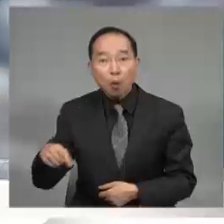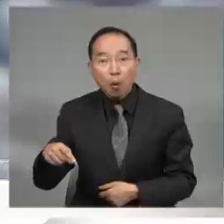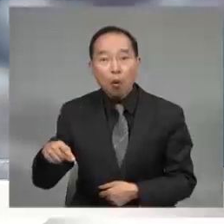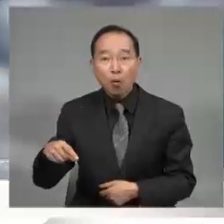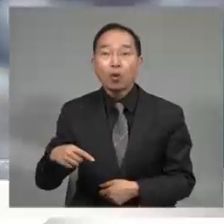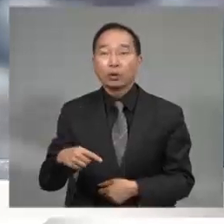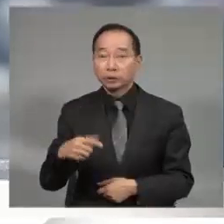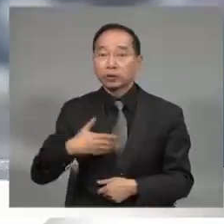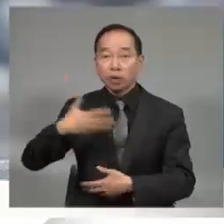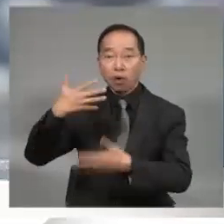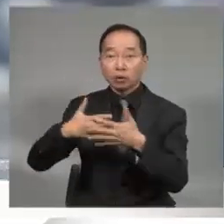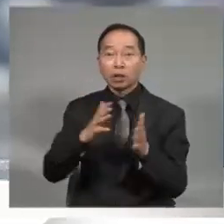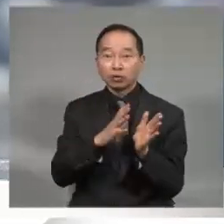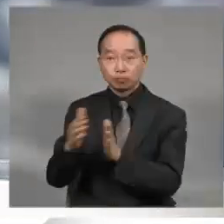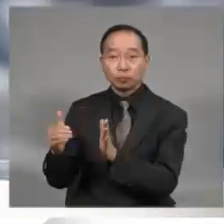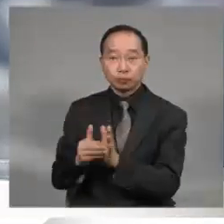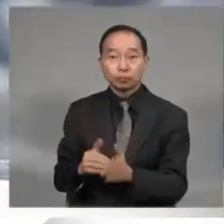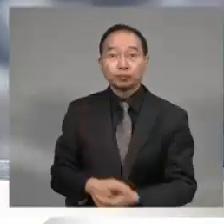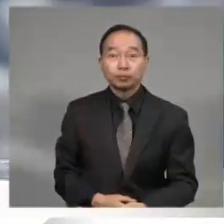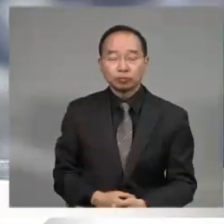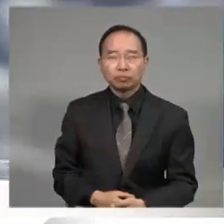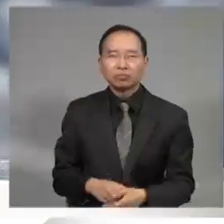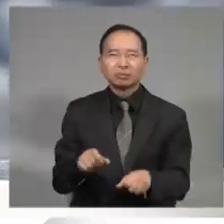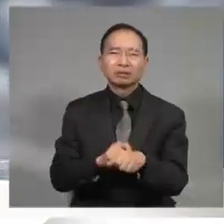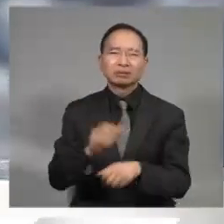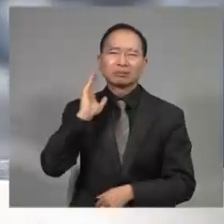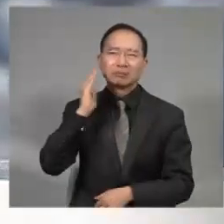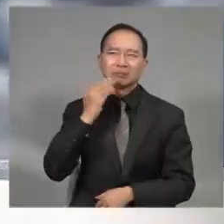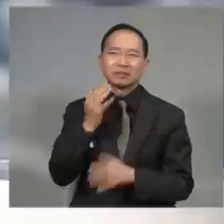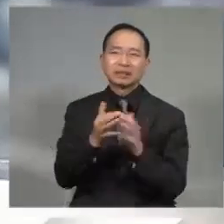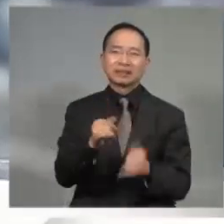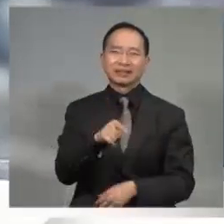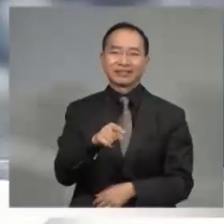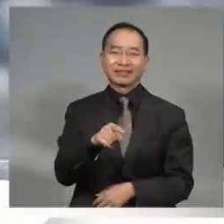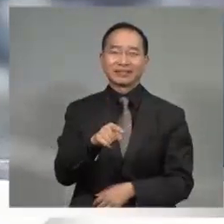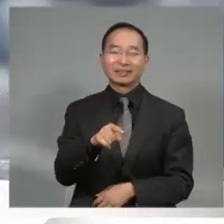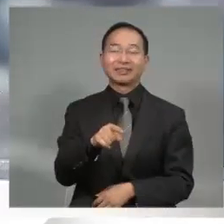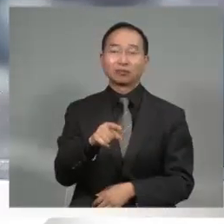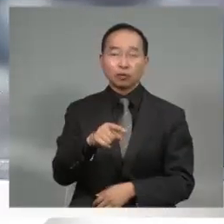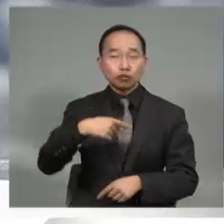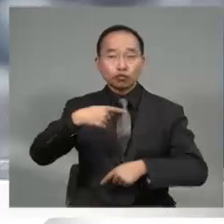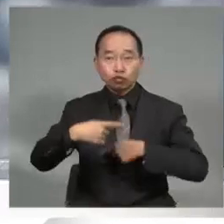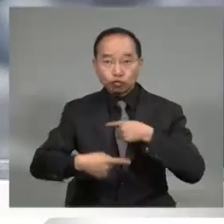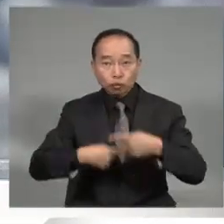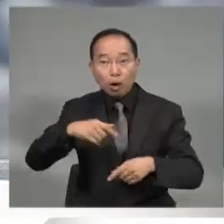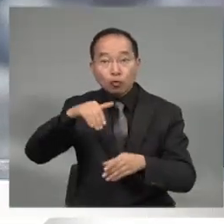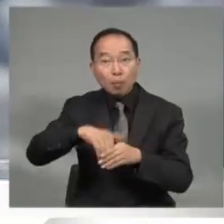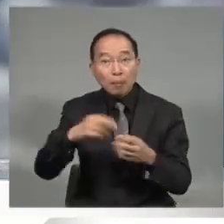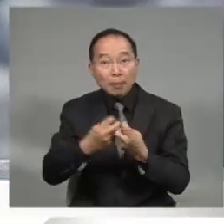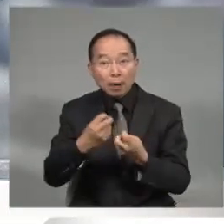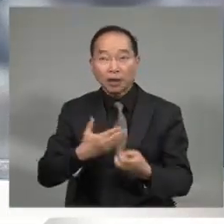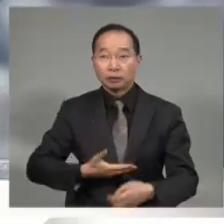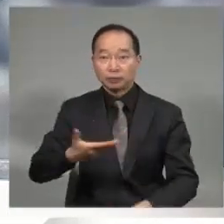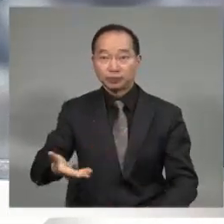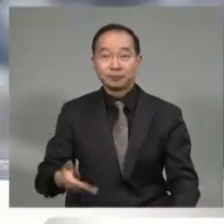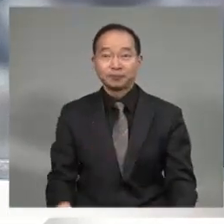준비를 해봤는데요. 특히나 청각장애 우리 선거인을 위해서 마련한 수어 안내라고 합니다. 함께 보시죠.